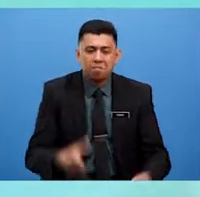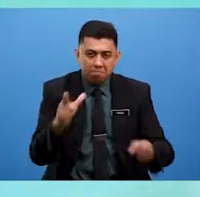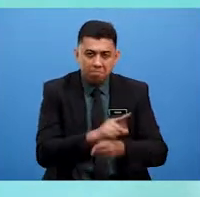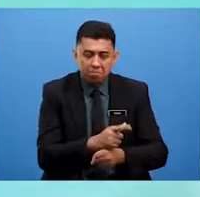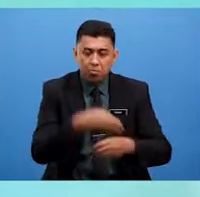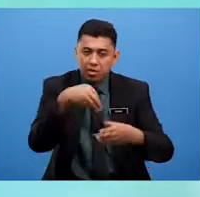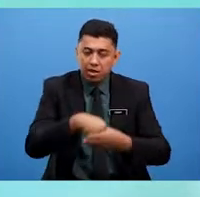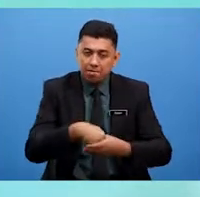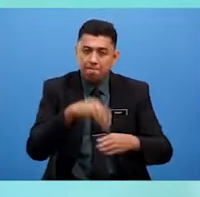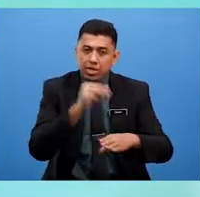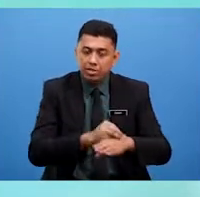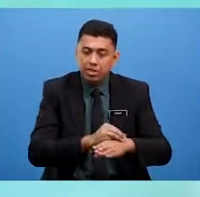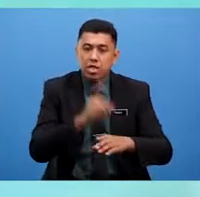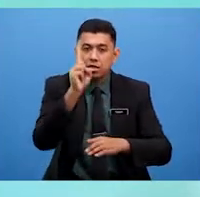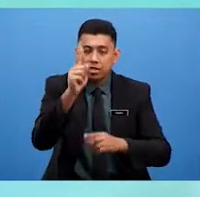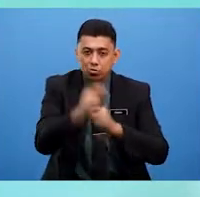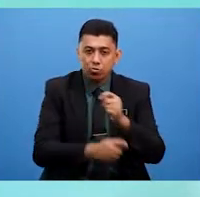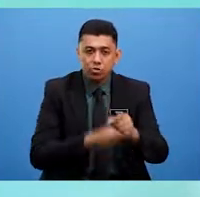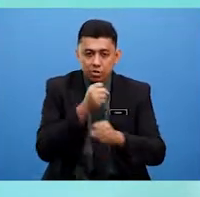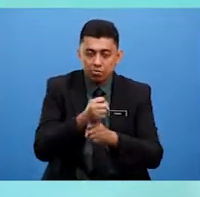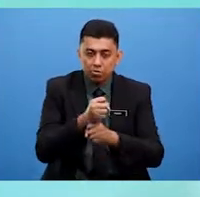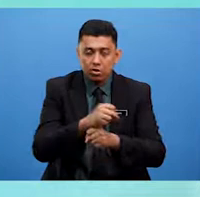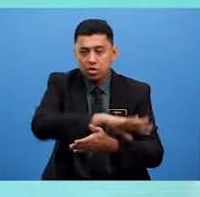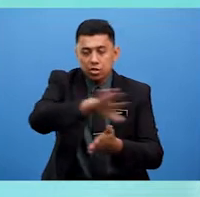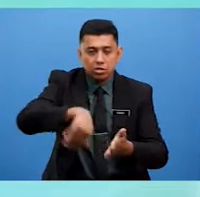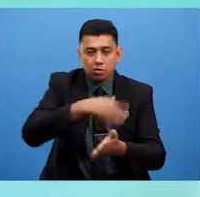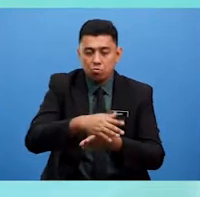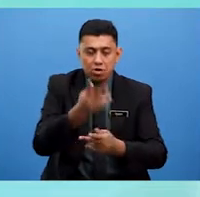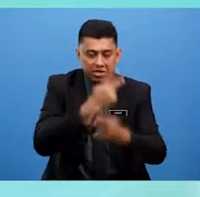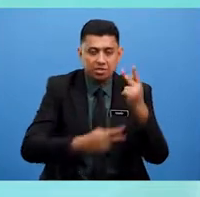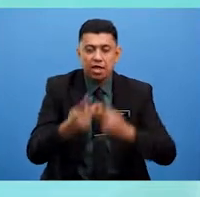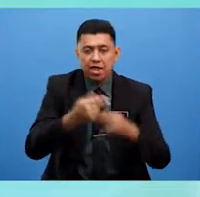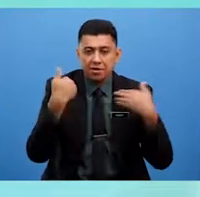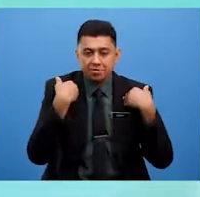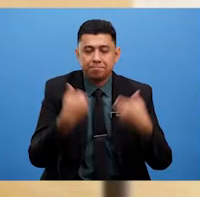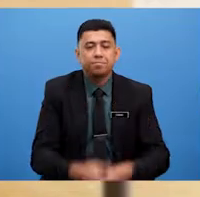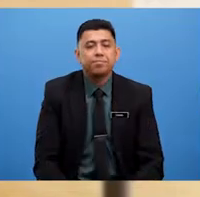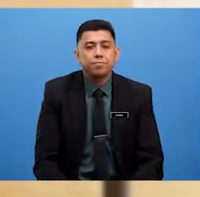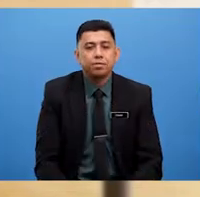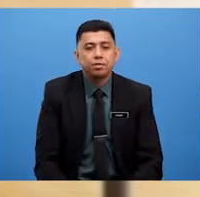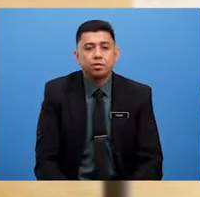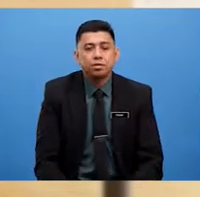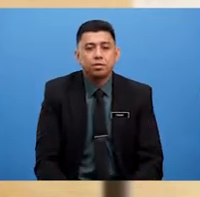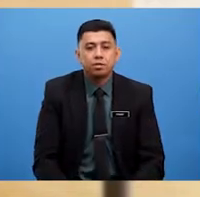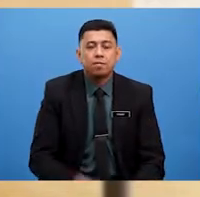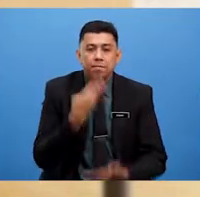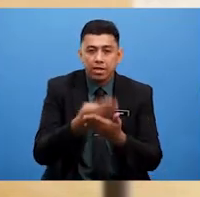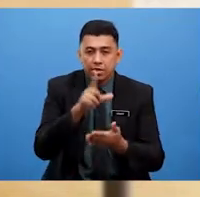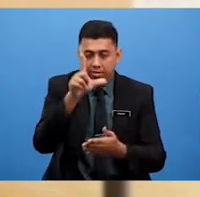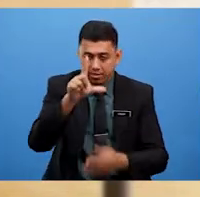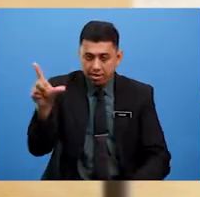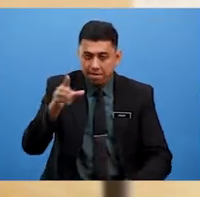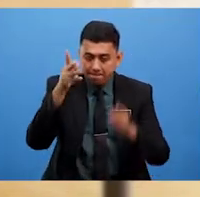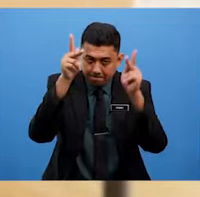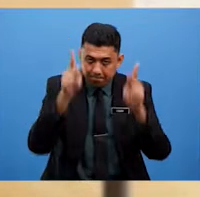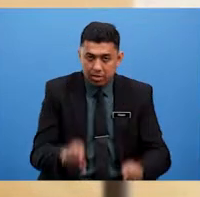lengkap dalam tempoh setahun yang terdiri daripada semua kitaran. Baiklah pelajar-pelajar,